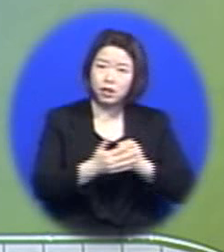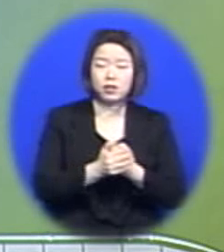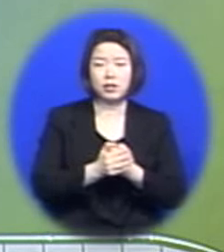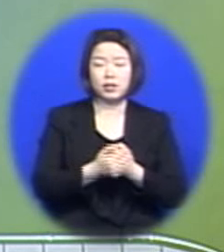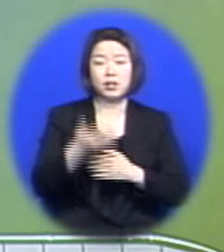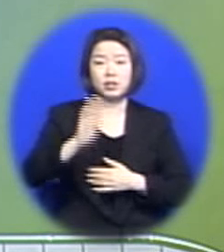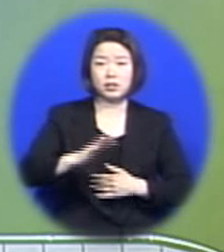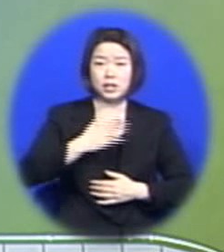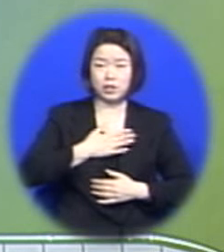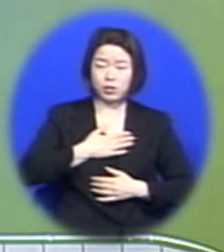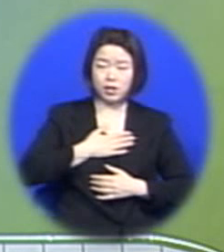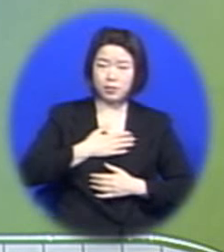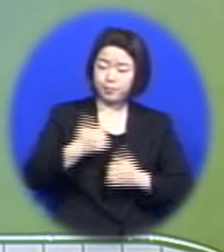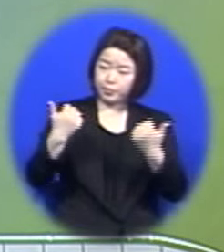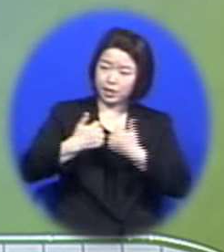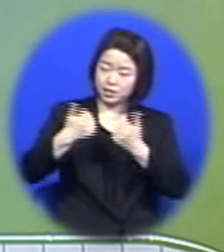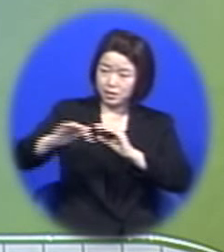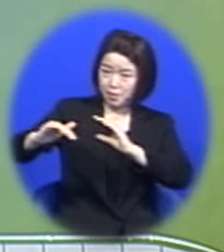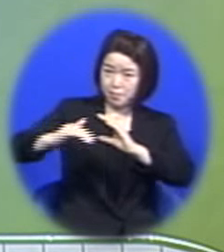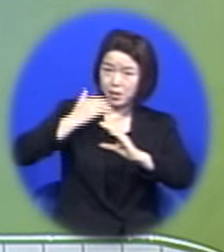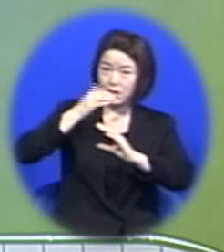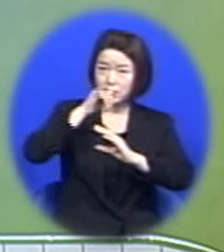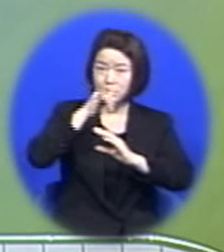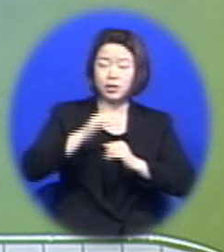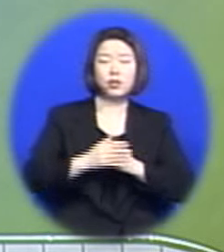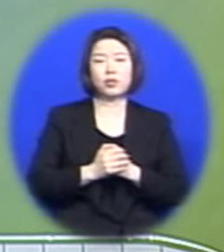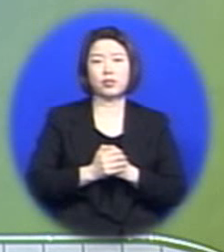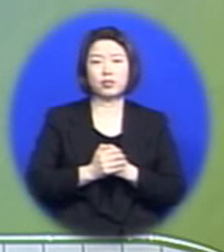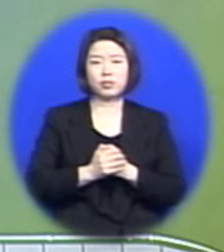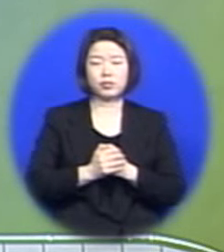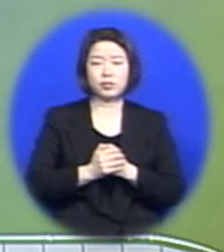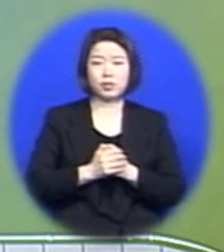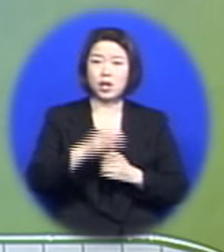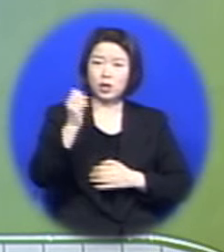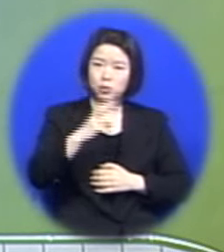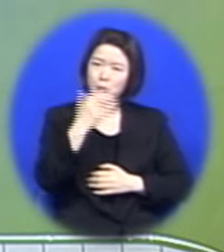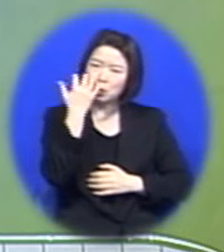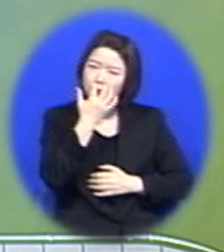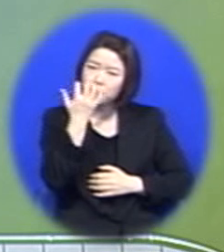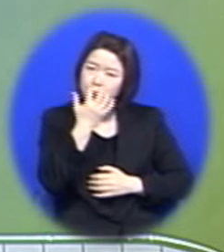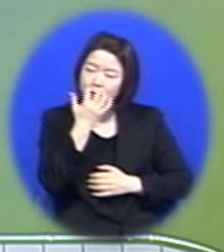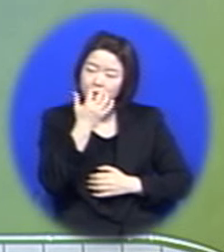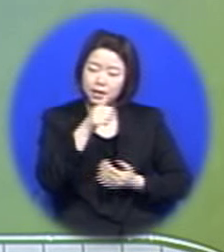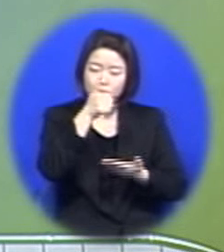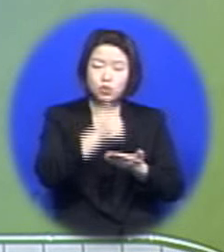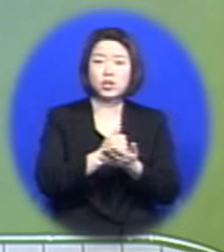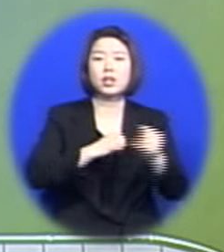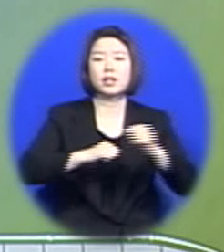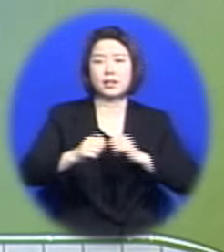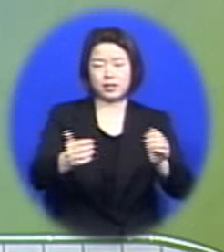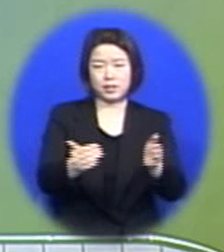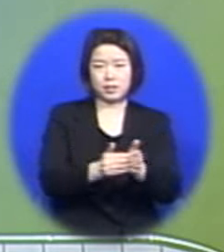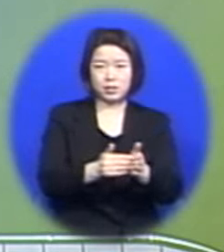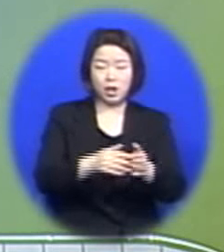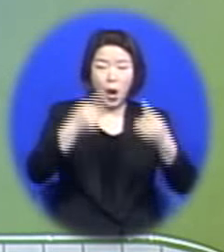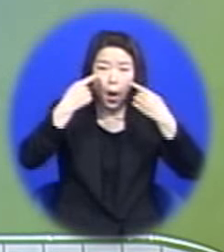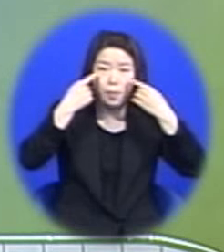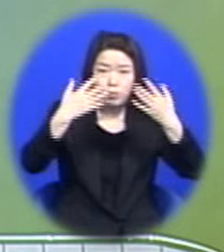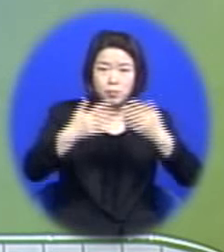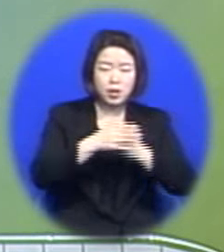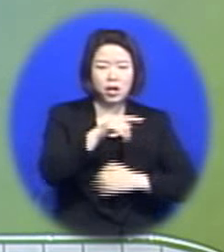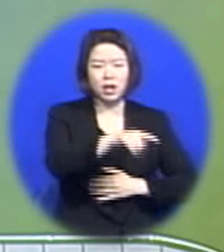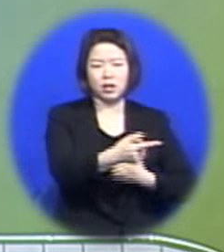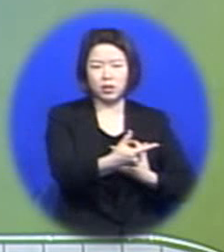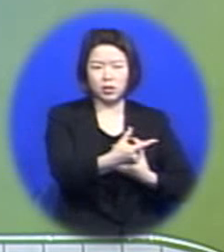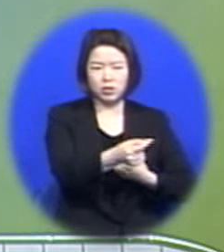저에게 상담 메일을 보낸 분이 있습니다. 또 음란한 죄를 지었습니다. 분명 그러면 안 되는